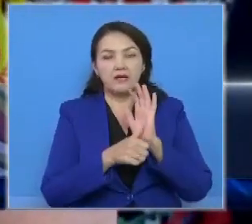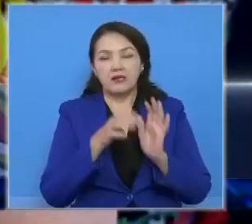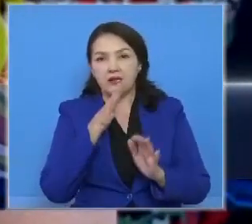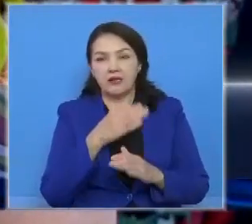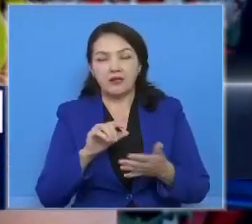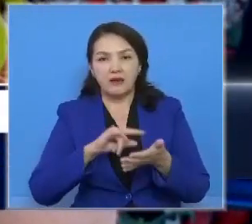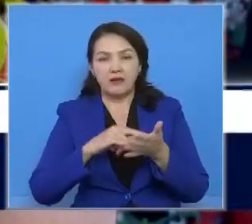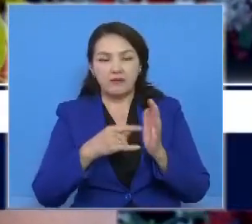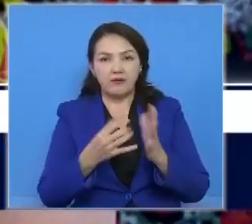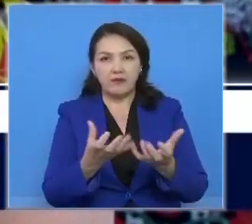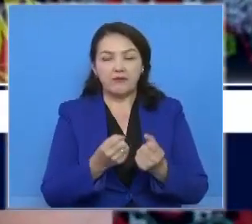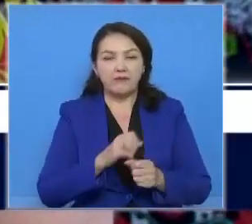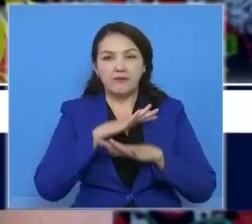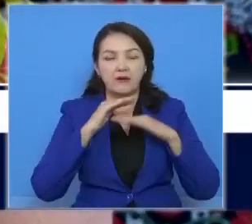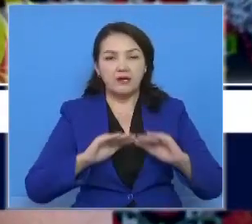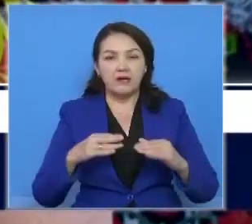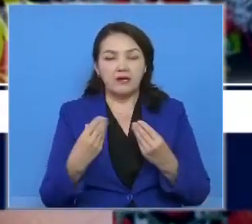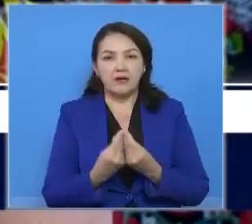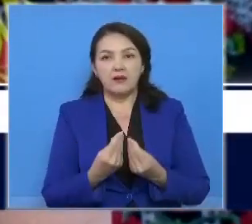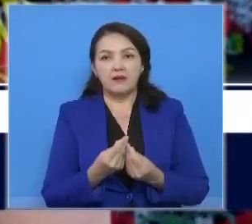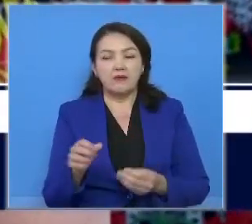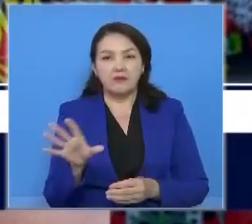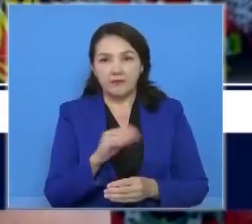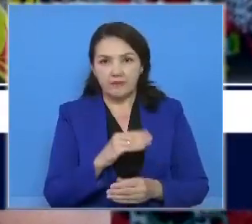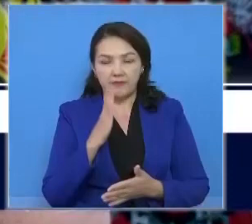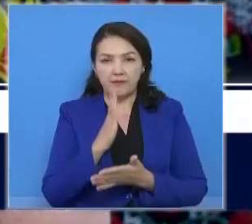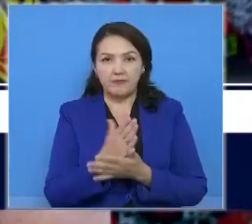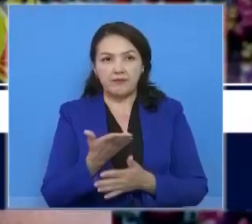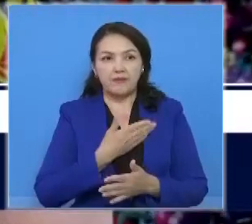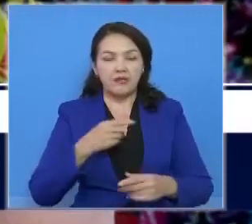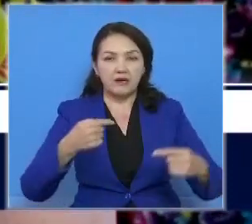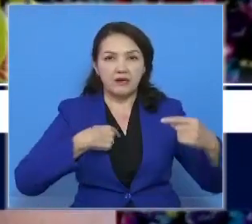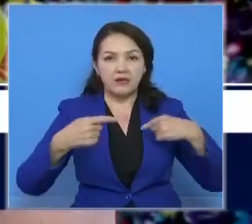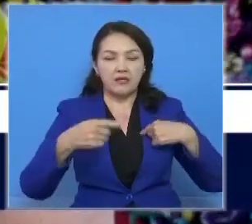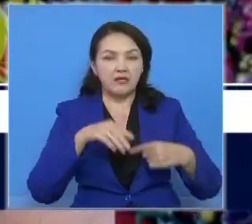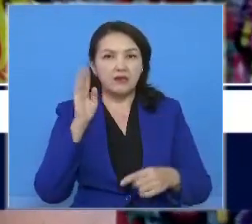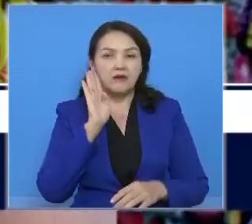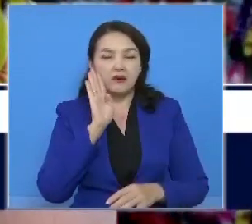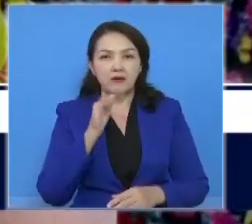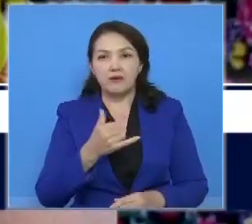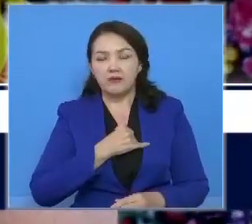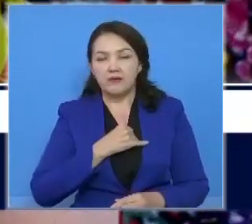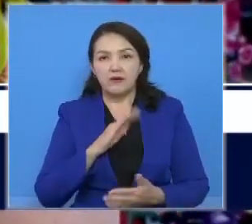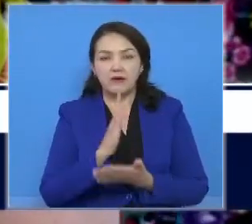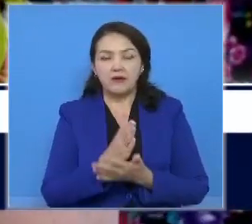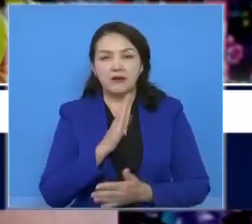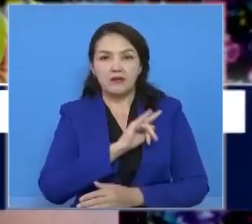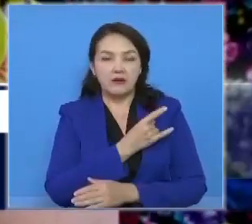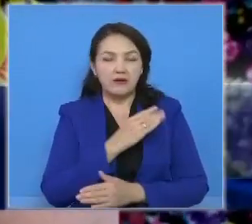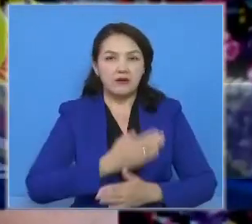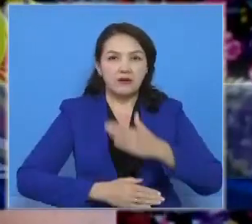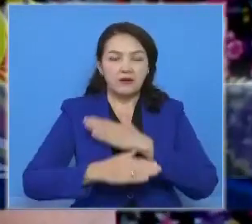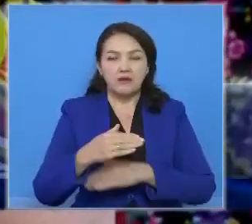получила квартиру многодетной. У нас там все многодетные. Мы страдаем сейчас водой. У нас есть ребенок-инвалид.